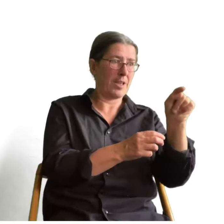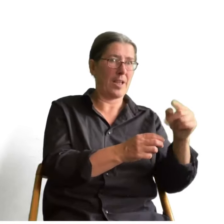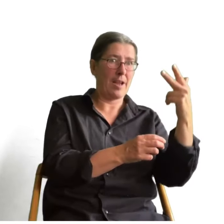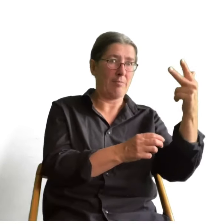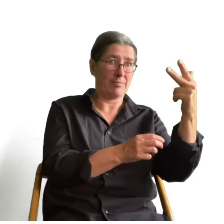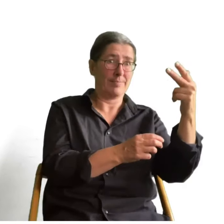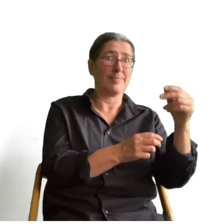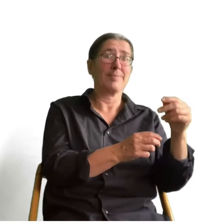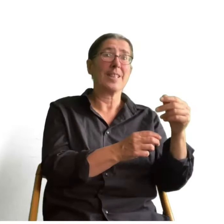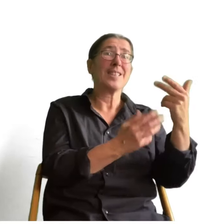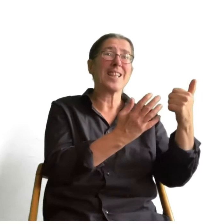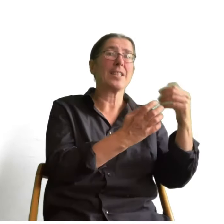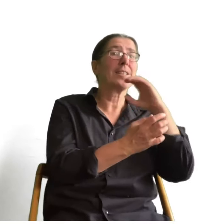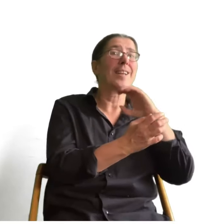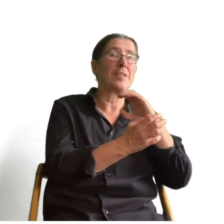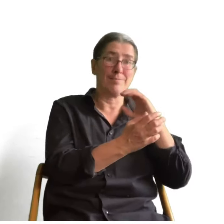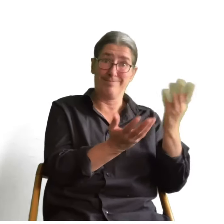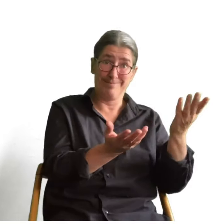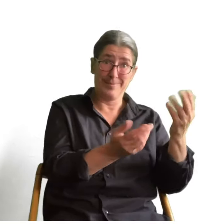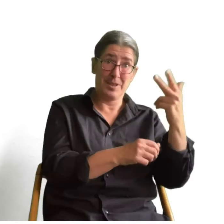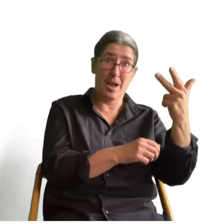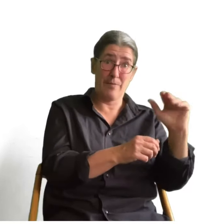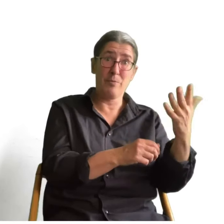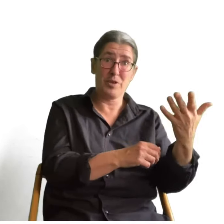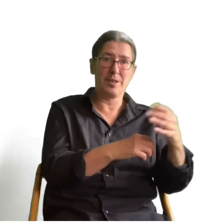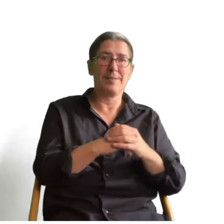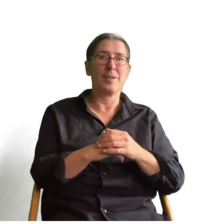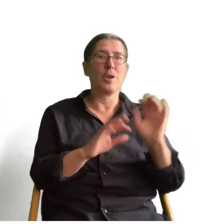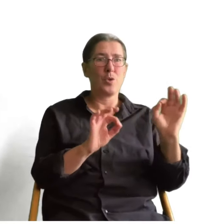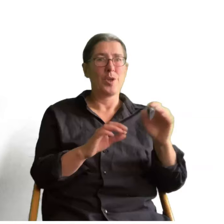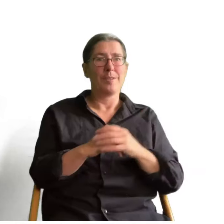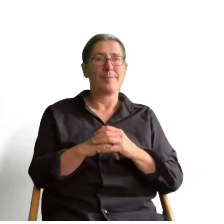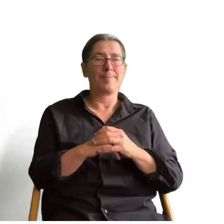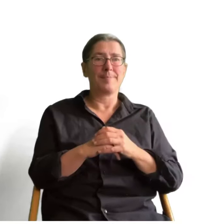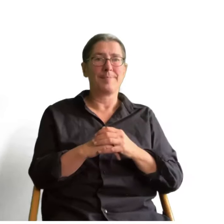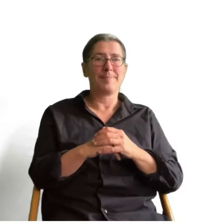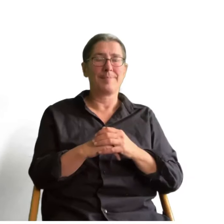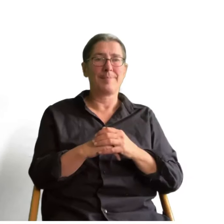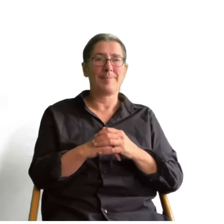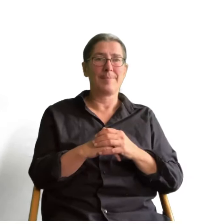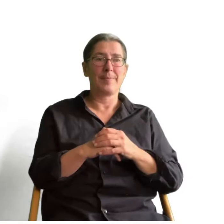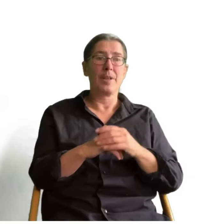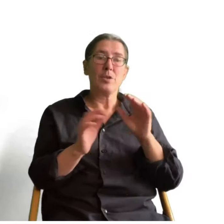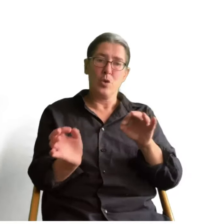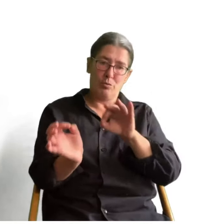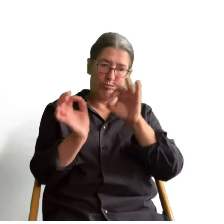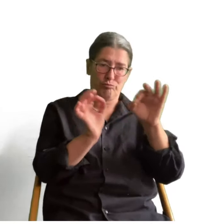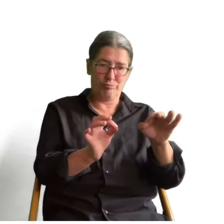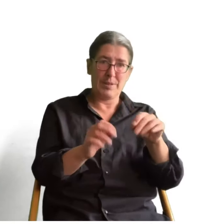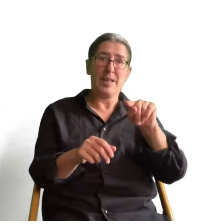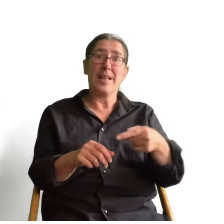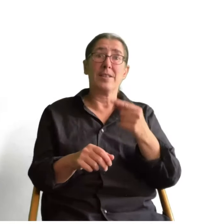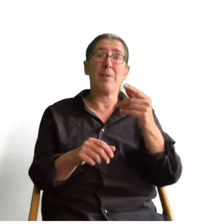60 Cent. Das sind die 3/5. Und hier sind wir bei den 60 Cent. Gut, soweit